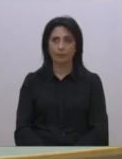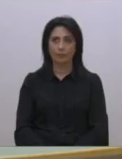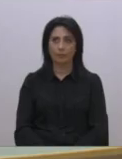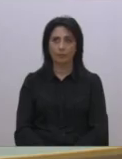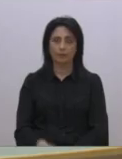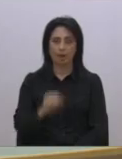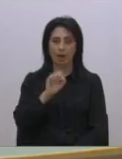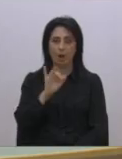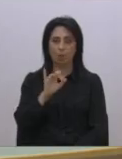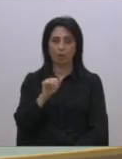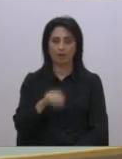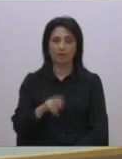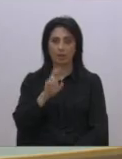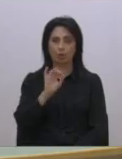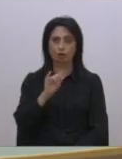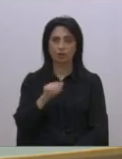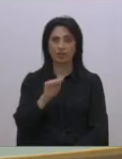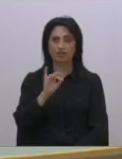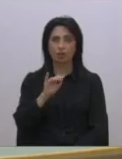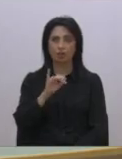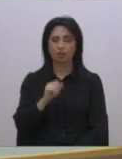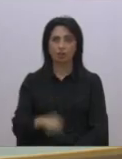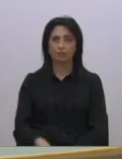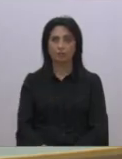თეონ აკუბარდია, მაკა ბოჩორიშვილი, ფიდონ ინჯია.